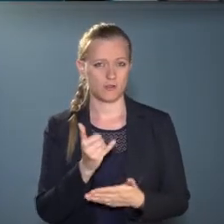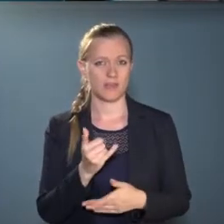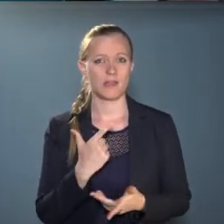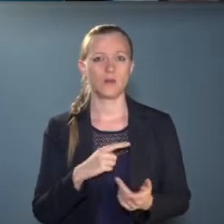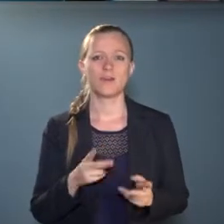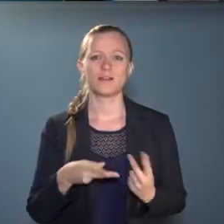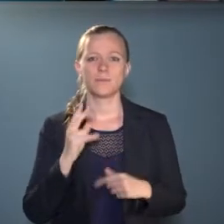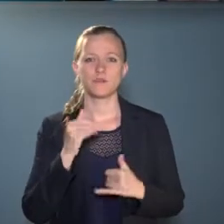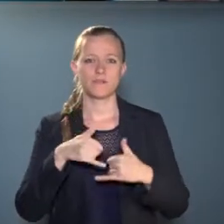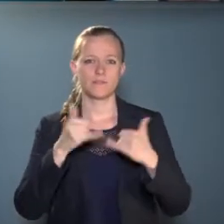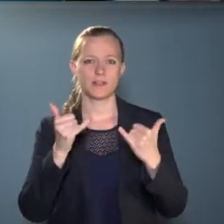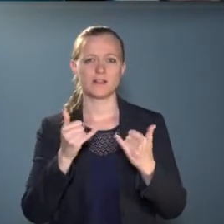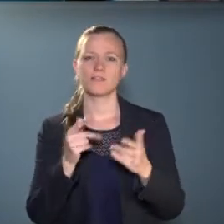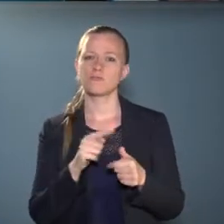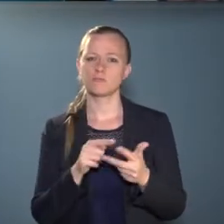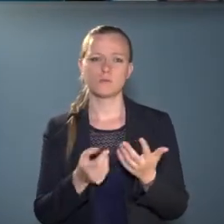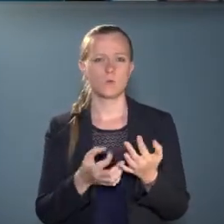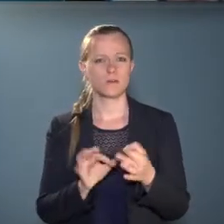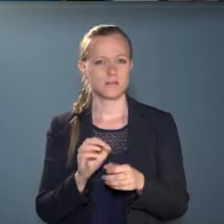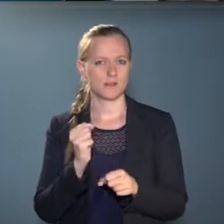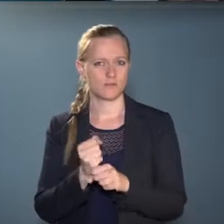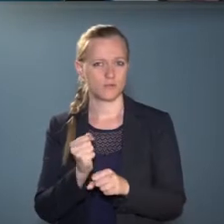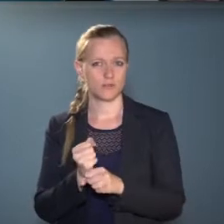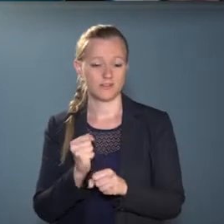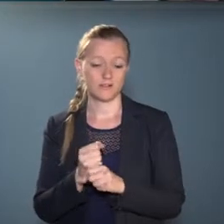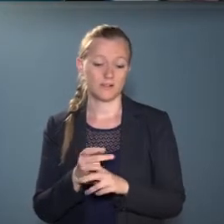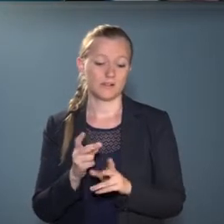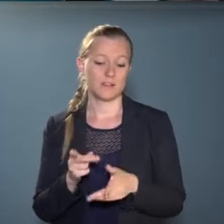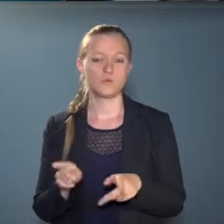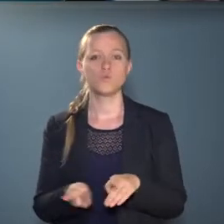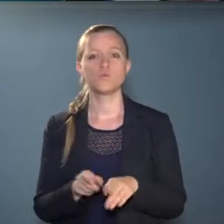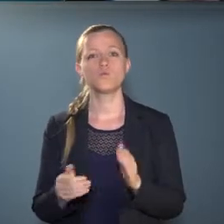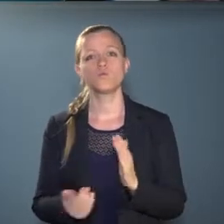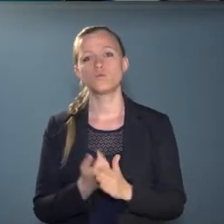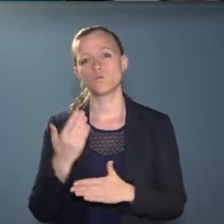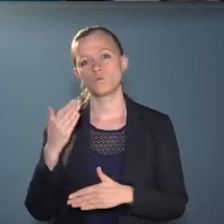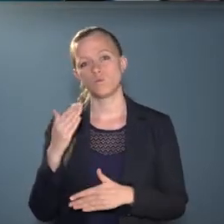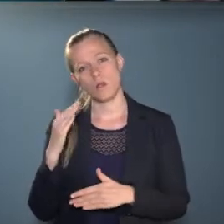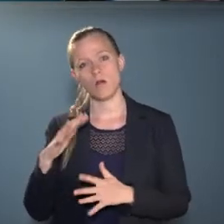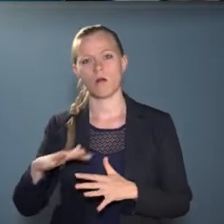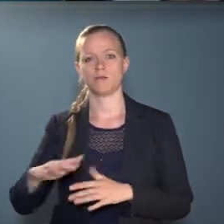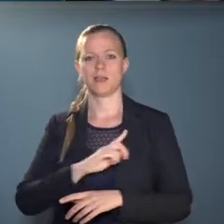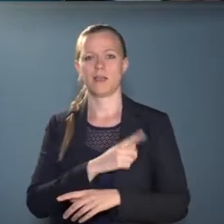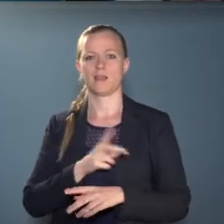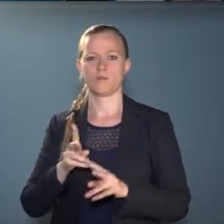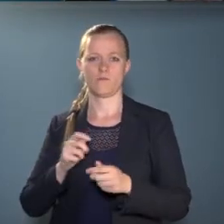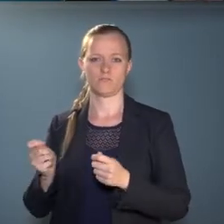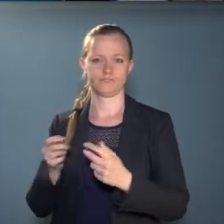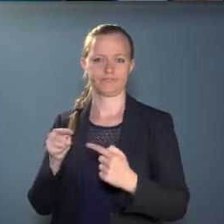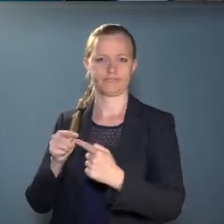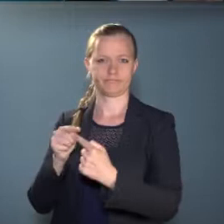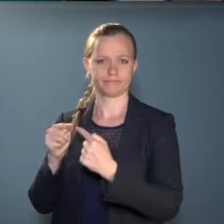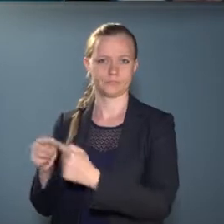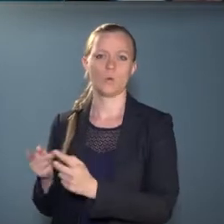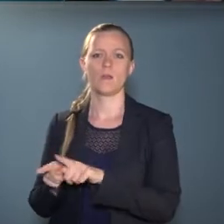a képességfejlesztés, amit az egyes országok végeznek, gyakorlatilag egy új hadszínteret hoztak létre a hadviselésben. Olyan